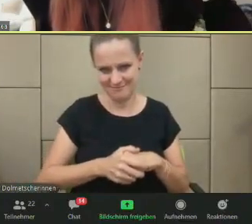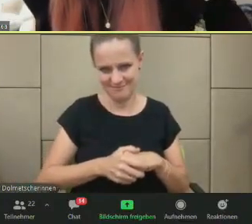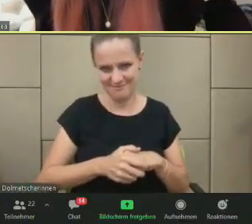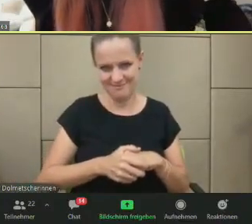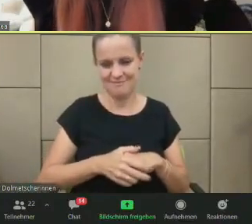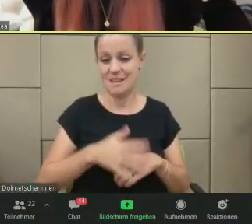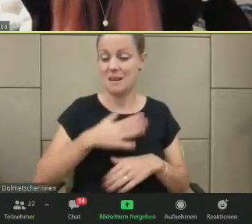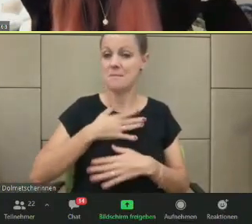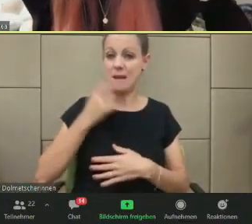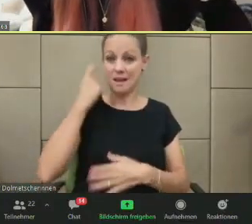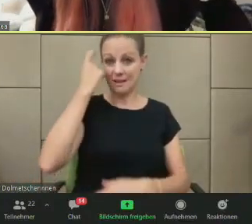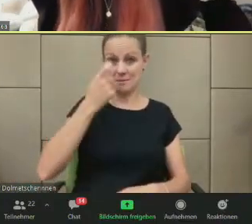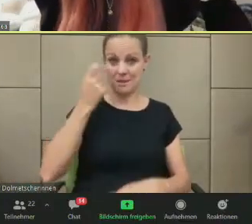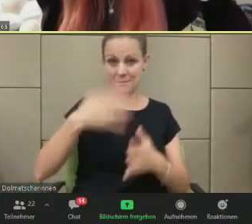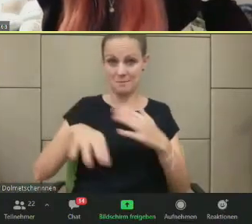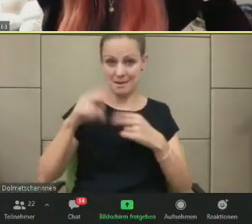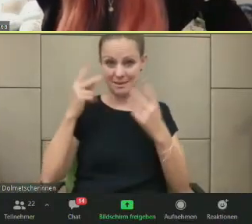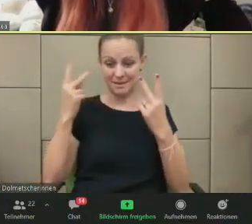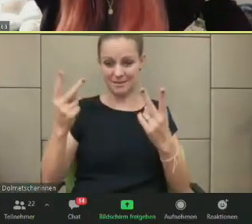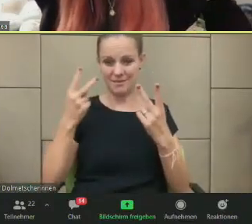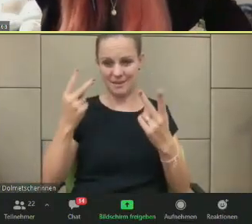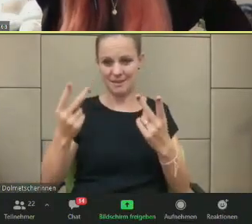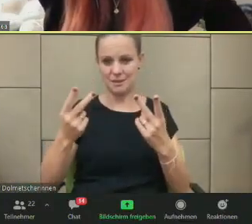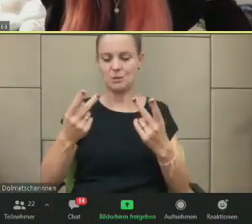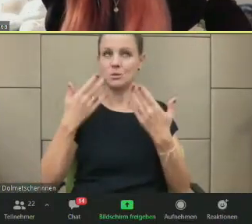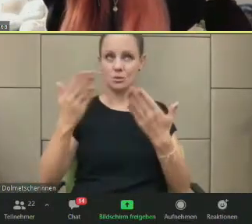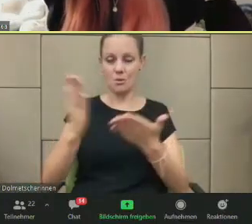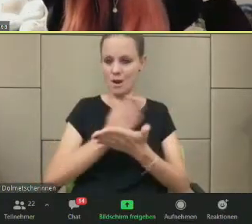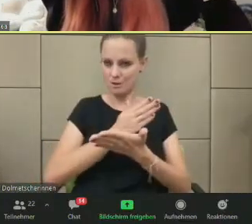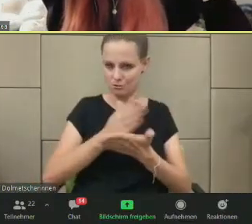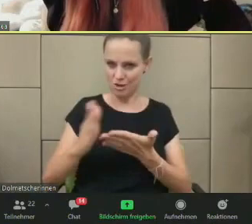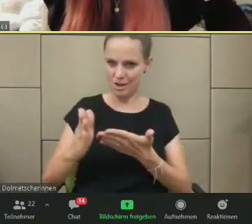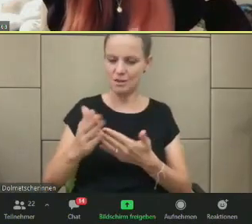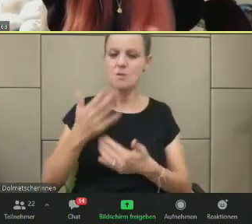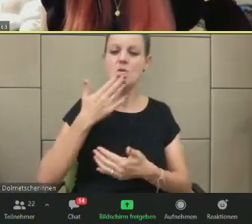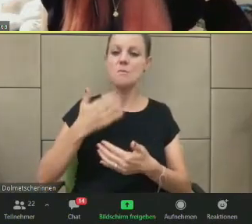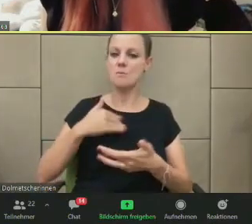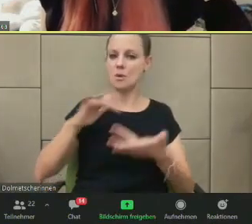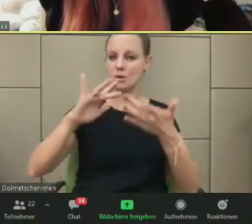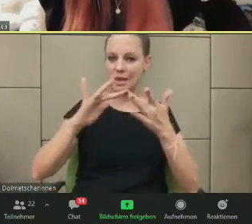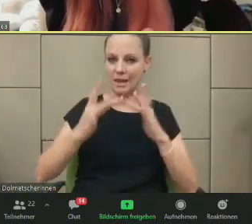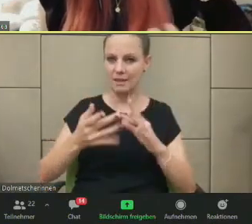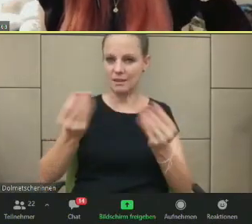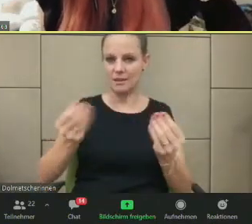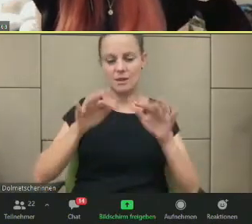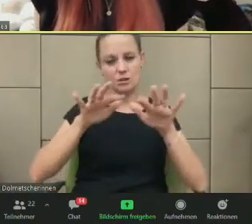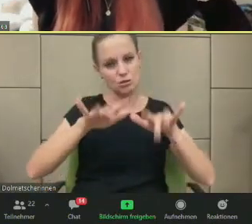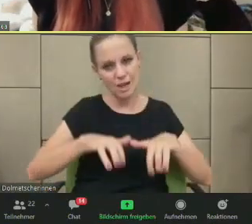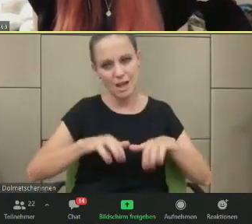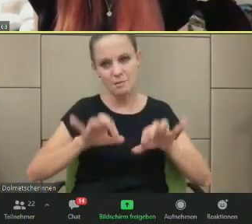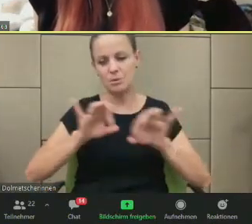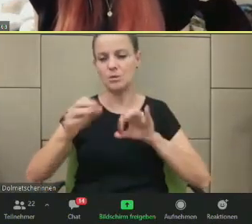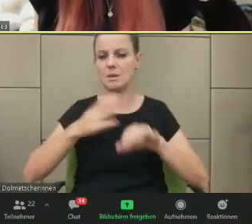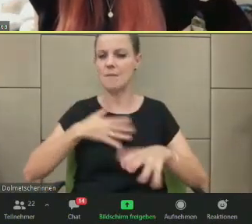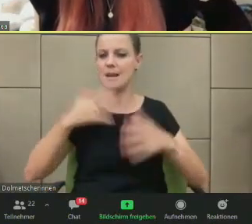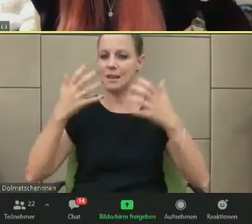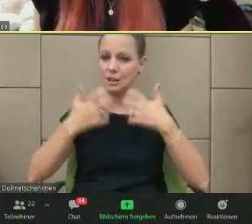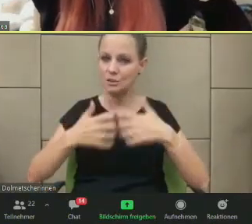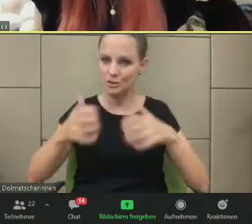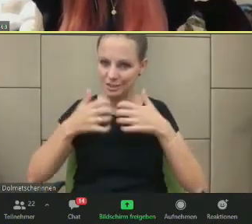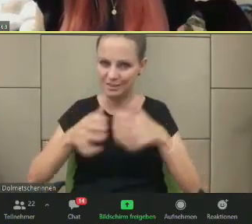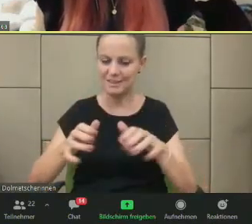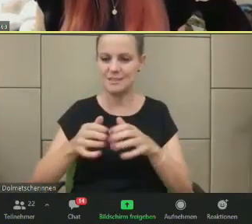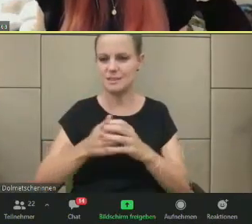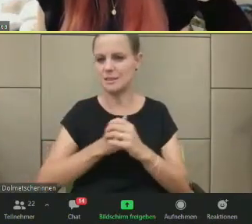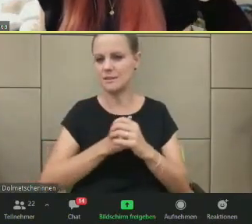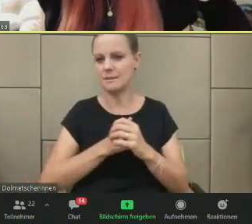Meinung nach ist da das Wichtigste, wenn man sich dazu entscheidet, ich möchte gerne im Internet was schreiben, ich möchte gerne meine Geschichte erzählen, dann mal zu schauen,